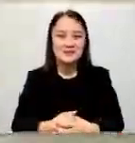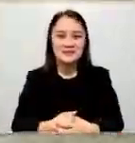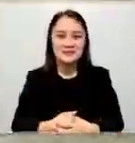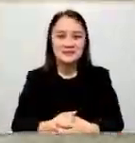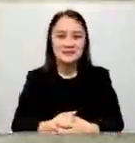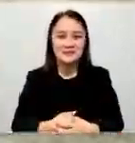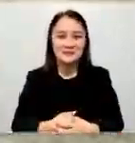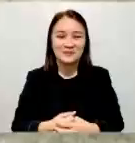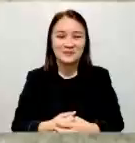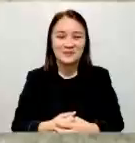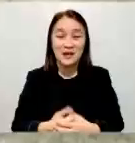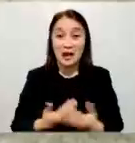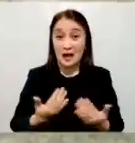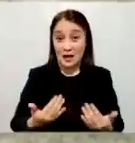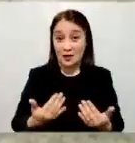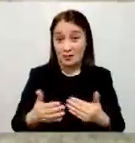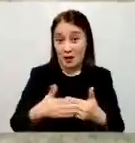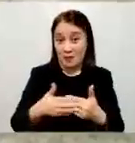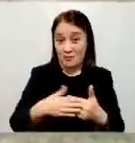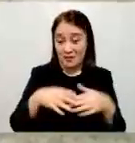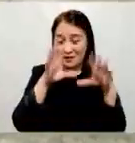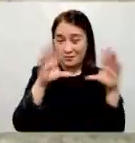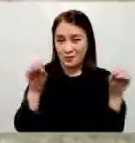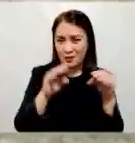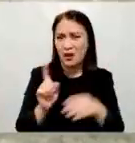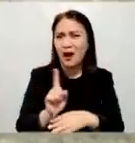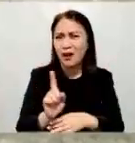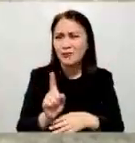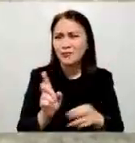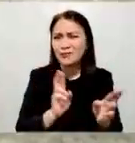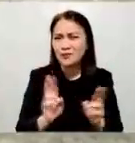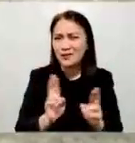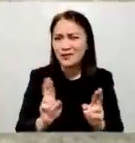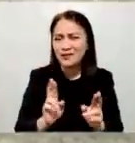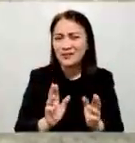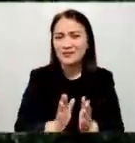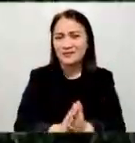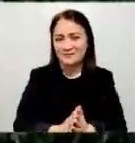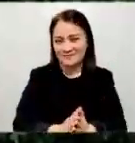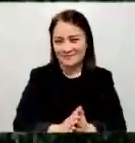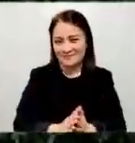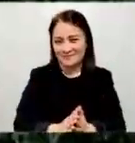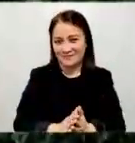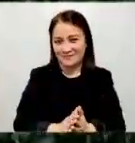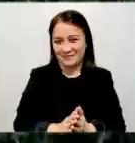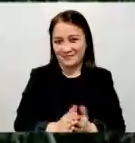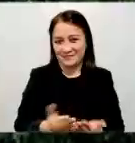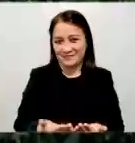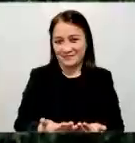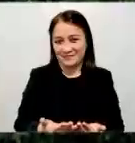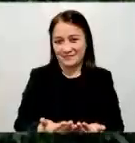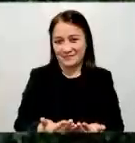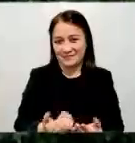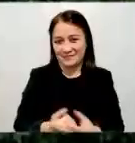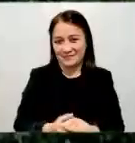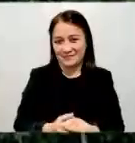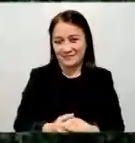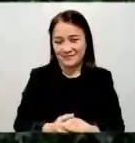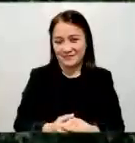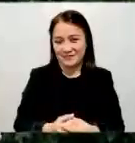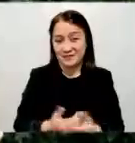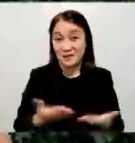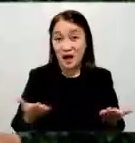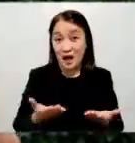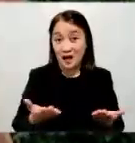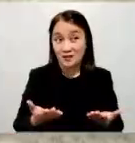Dahil papasko na, ano ba yung inyong pinaghahandaan para sa mga mamamasyal dito? Yes, of course. Like, saan ka pa